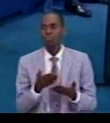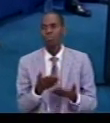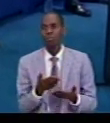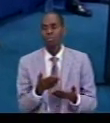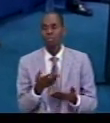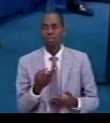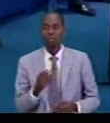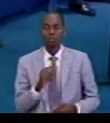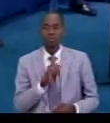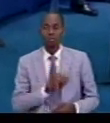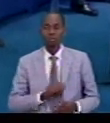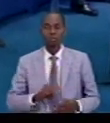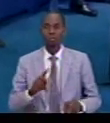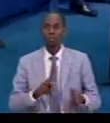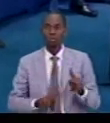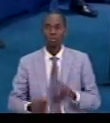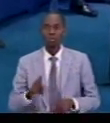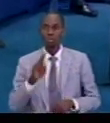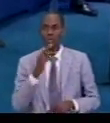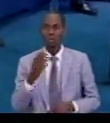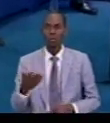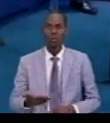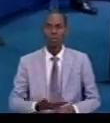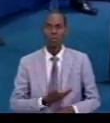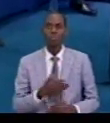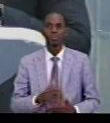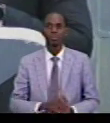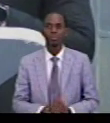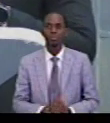welcome, Togbui. Amen.